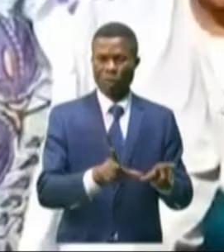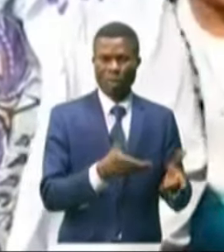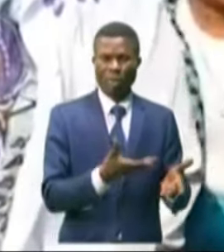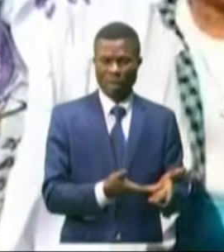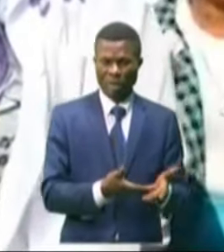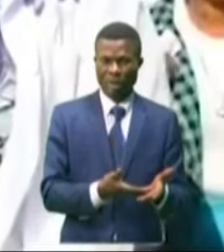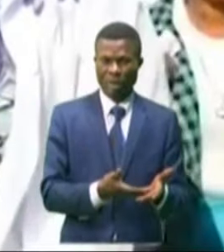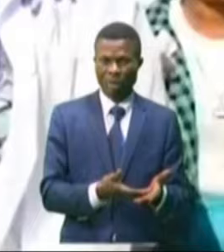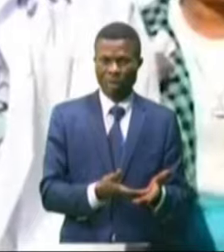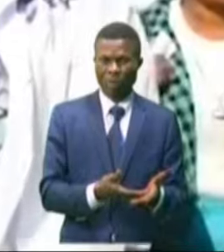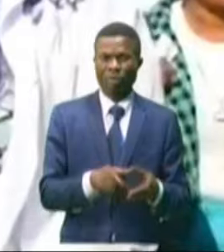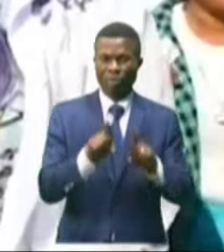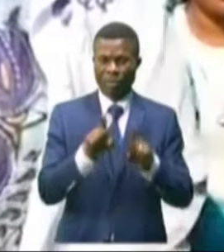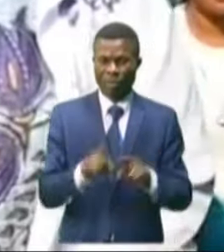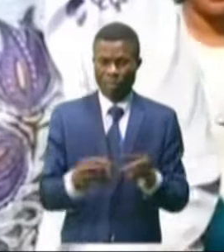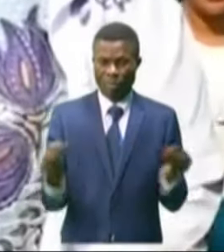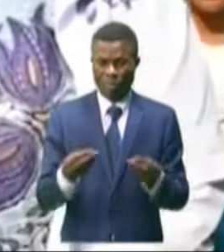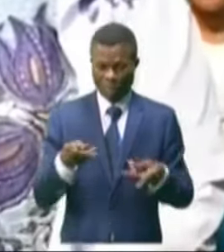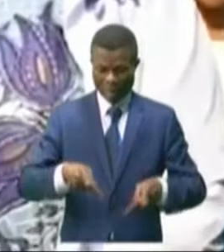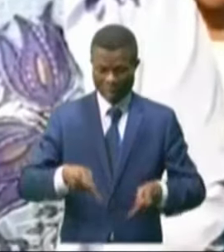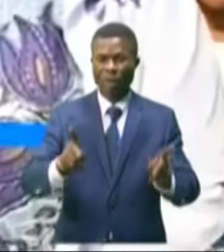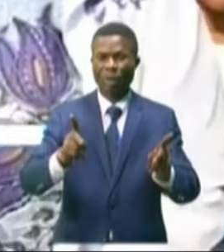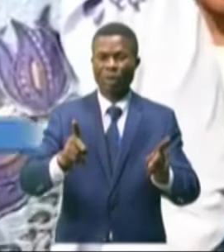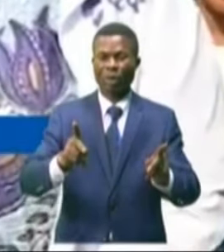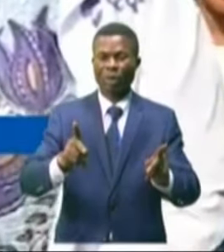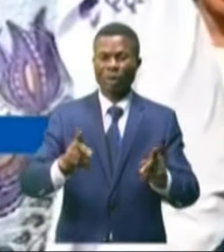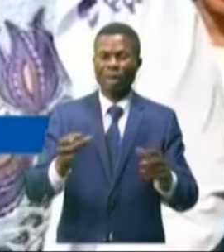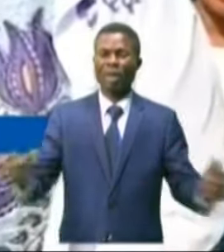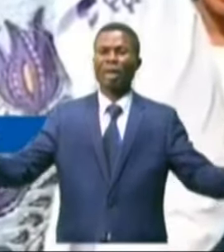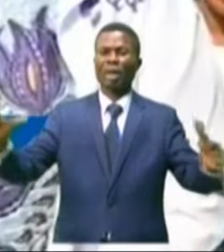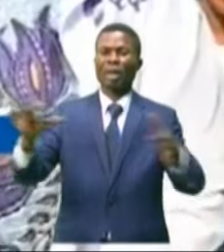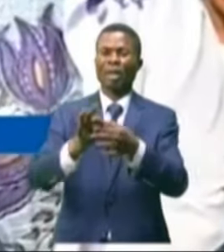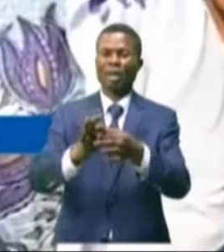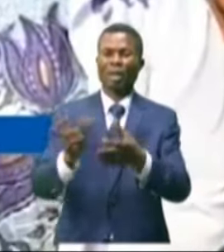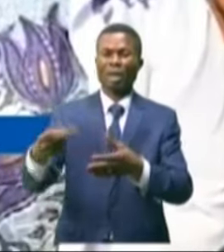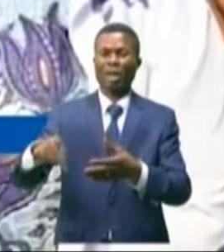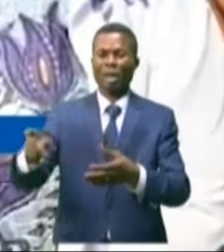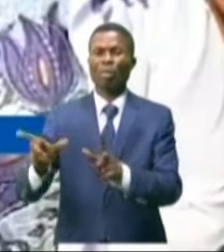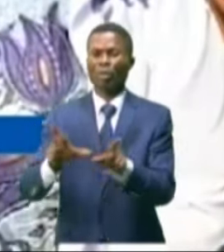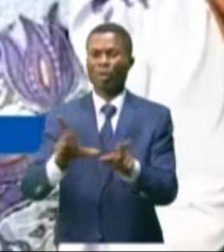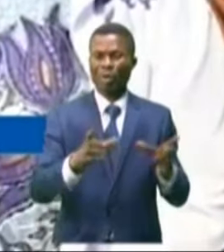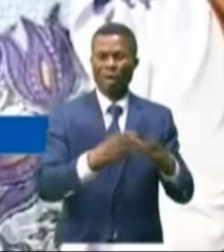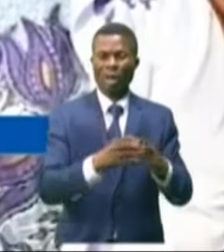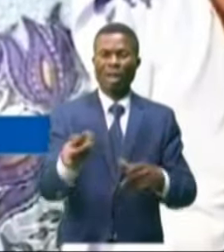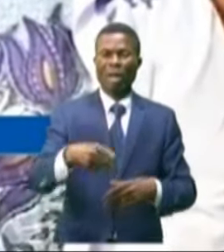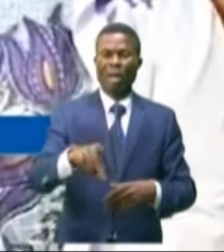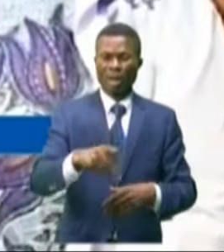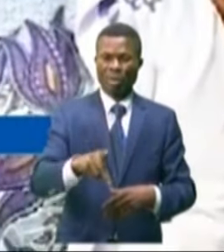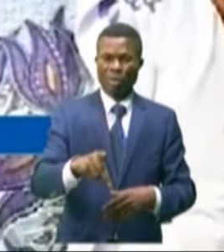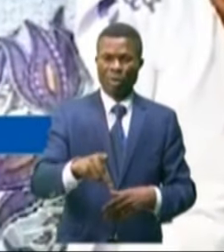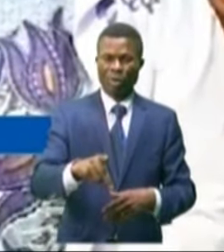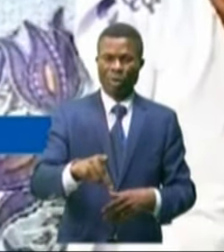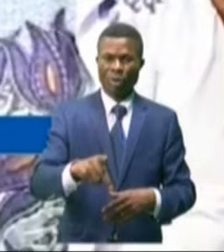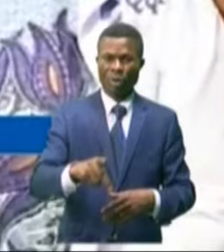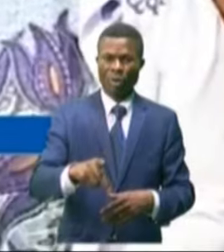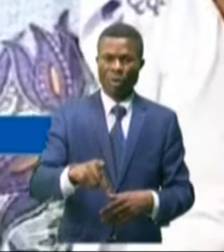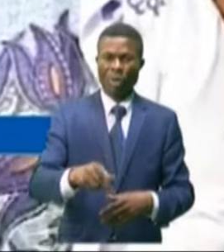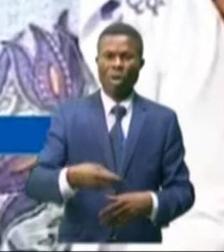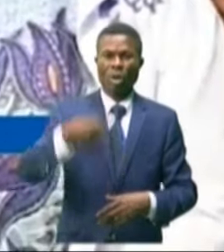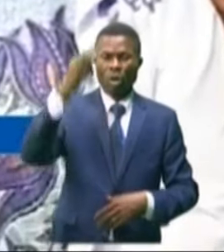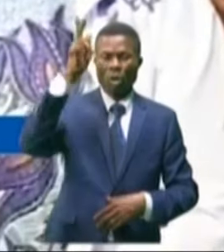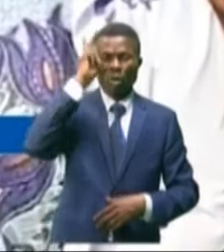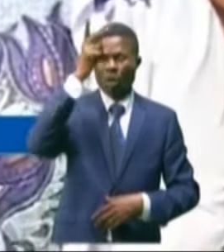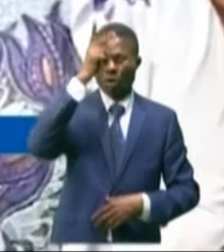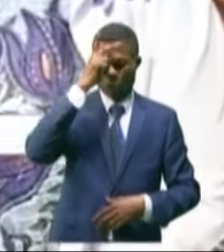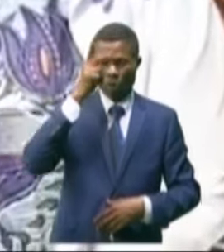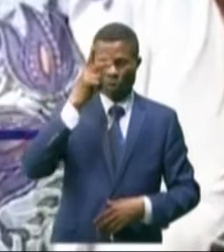Lualaba, parce qu'elle permettra effectivement de connecter la province du Lualaba à la province du Haut-Katanga qui existe déjà,